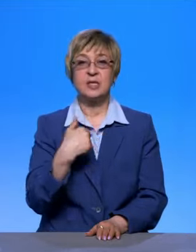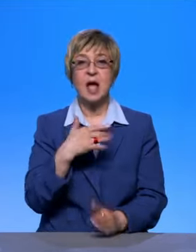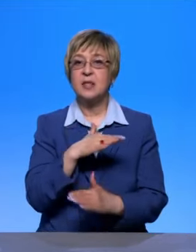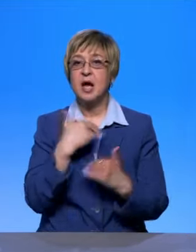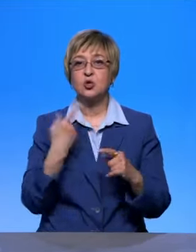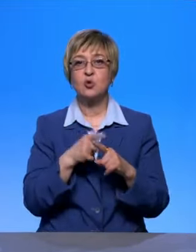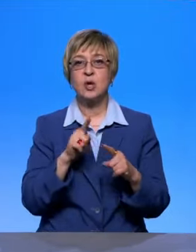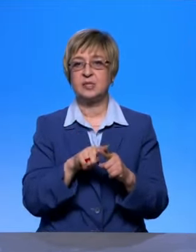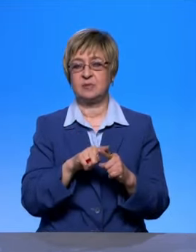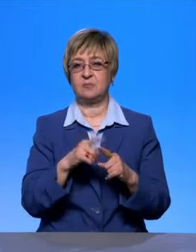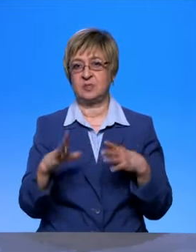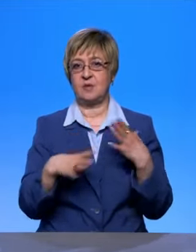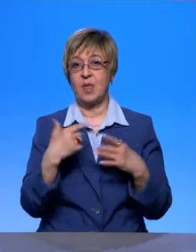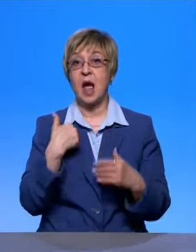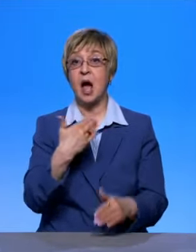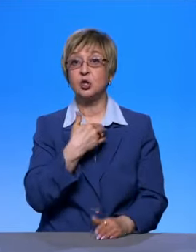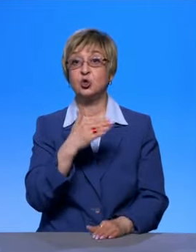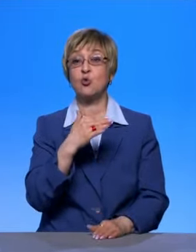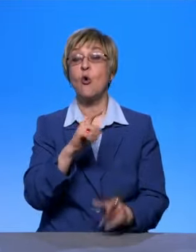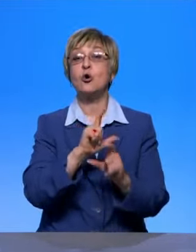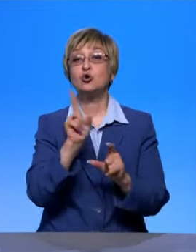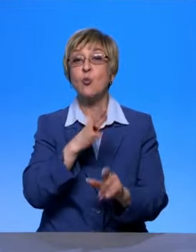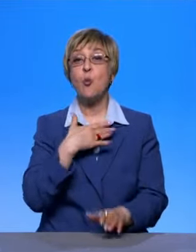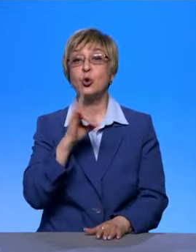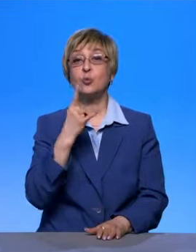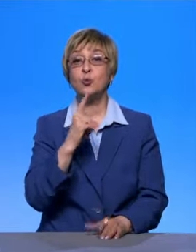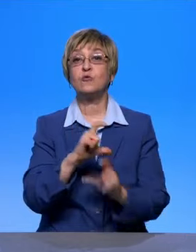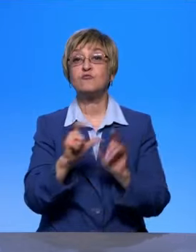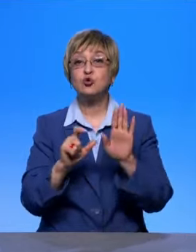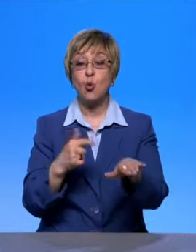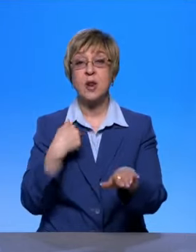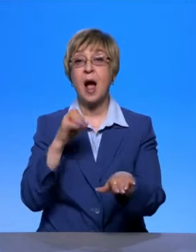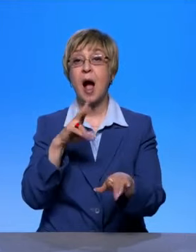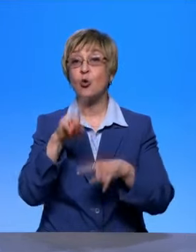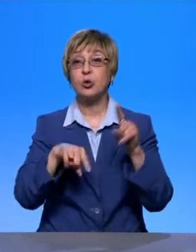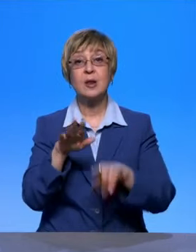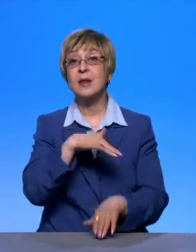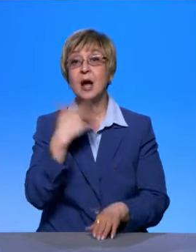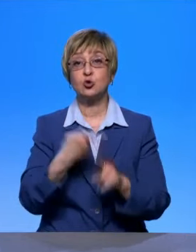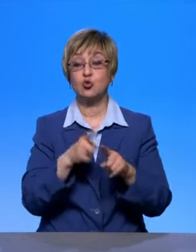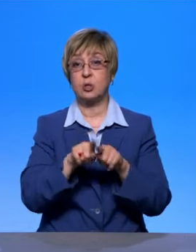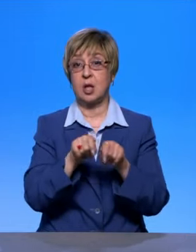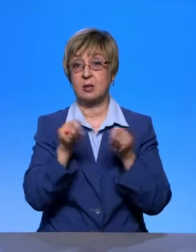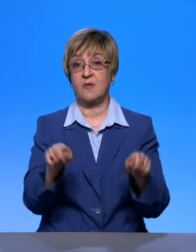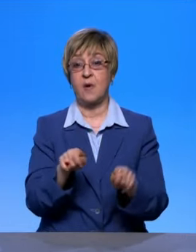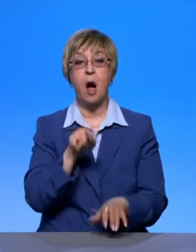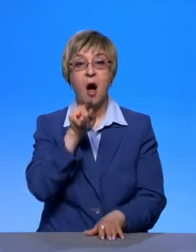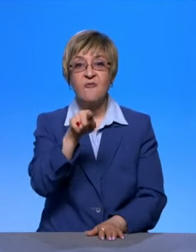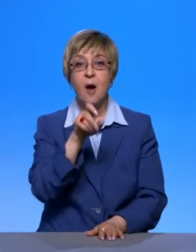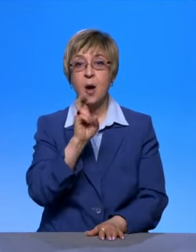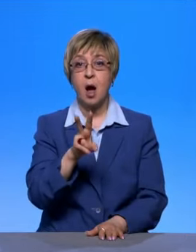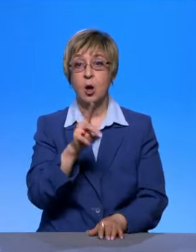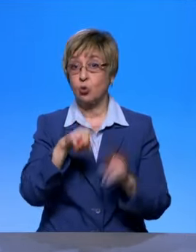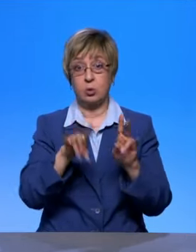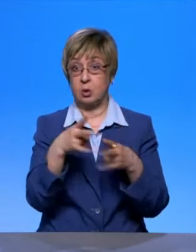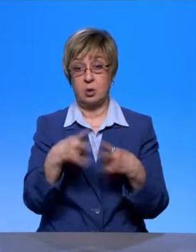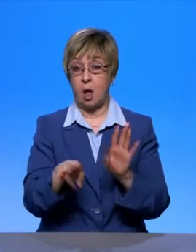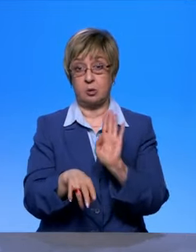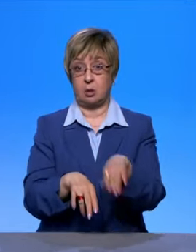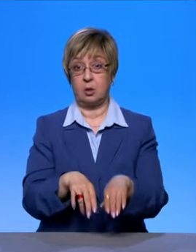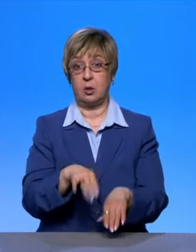этим заниматься. Я хочу, чтобы мой ребенок получал знания в школе. Так, я не хочу платить деньги. а не надо вам ничего платить, вам не надо заниматься.